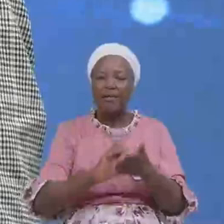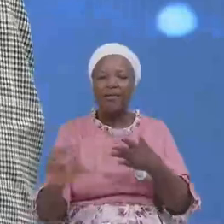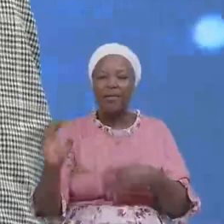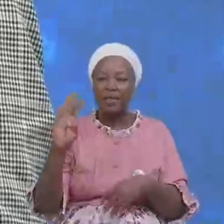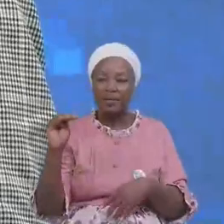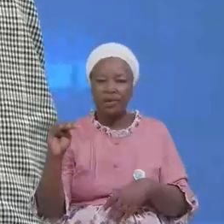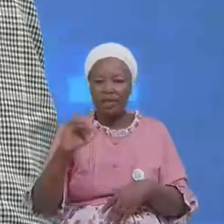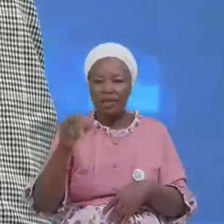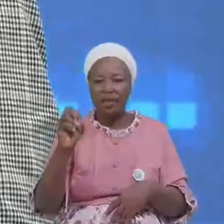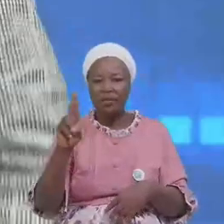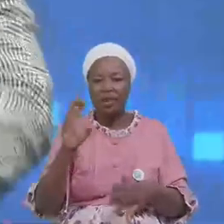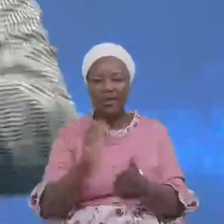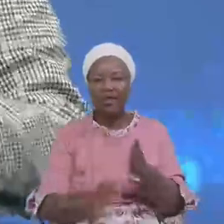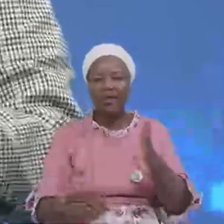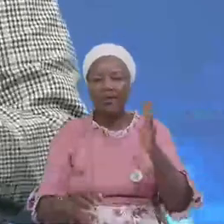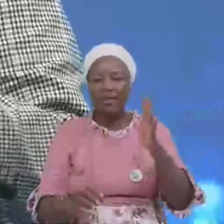Jérémie,